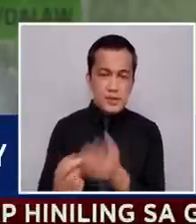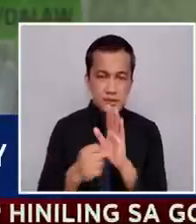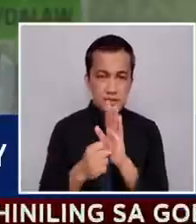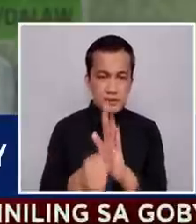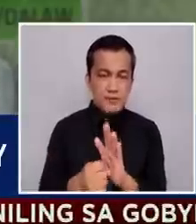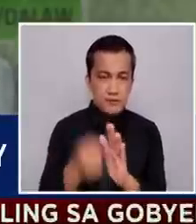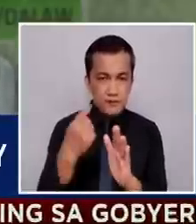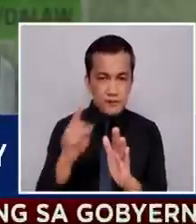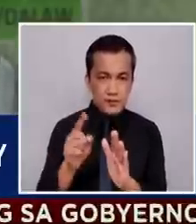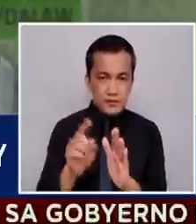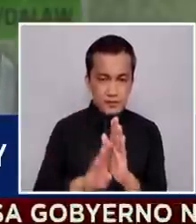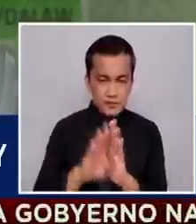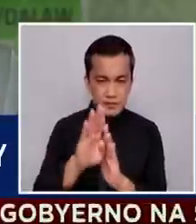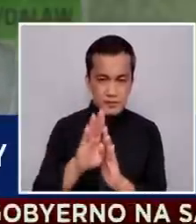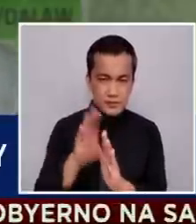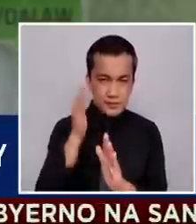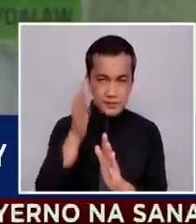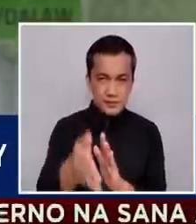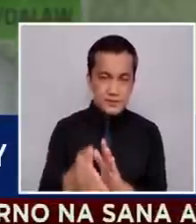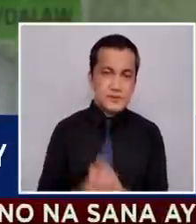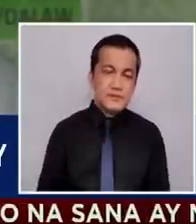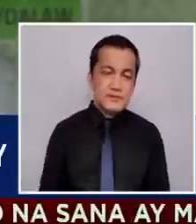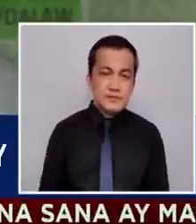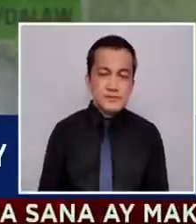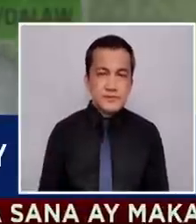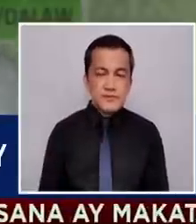for development in the future. So